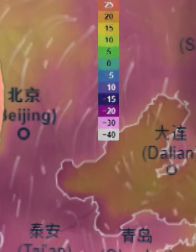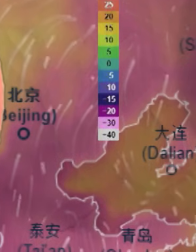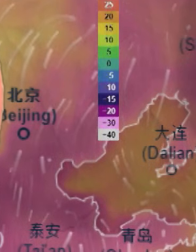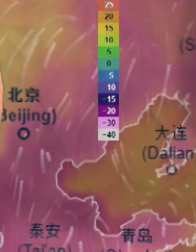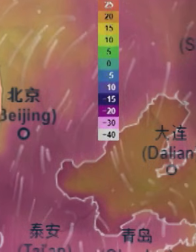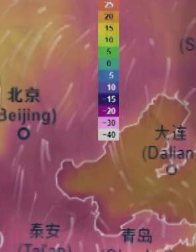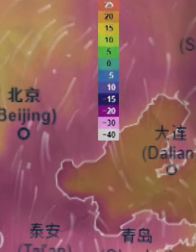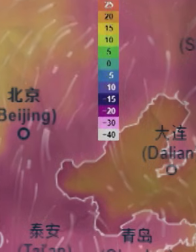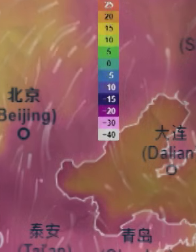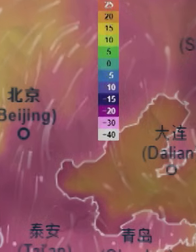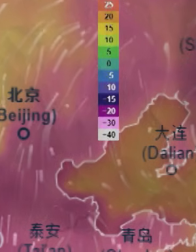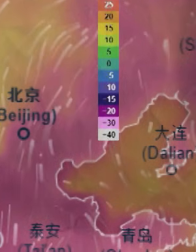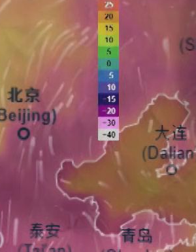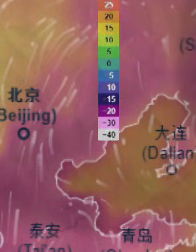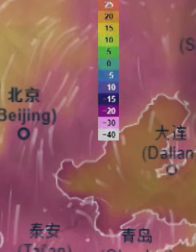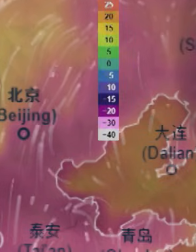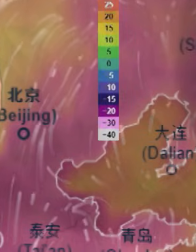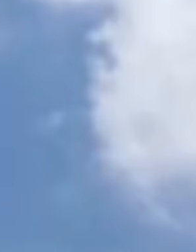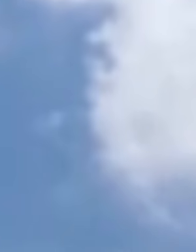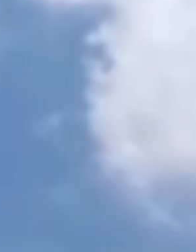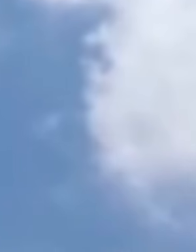цаг агаарын мэдээлэлд анхаарал хандуулна.